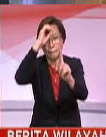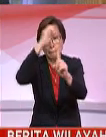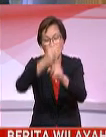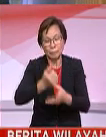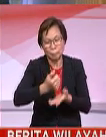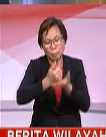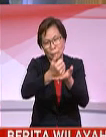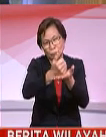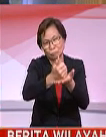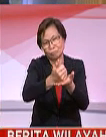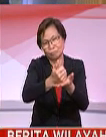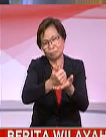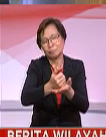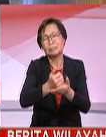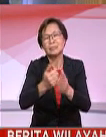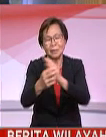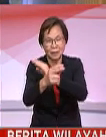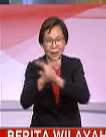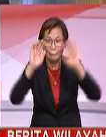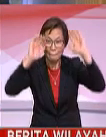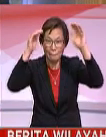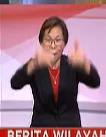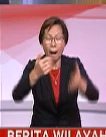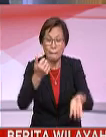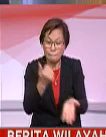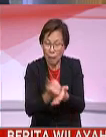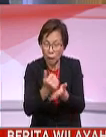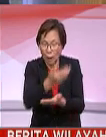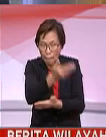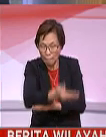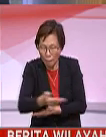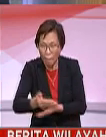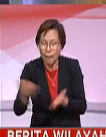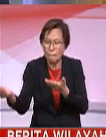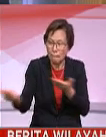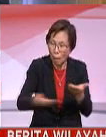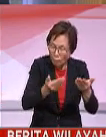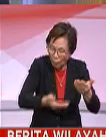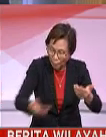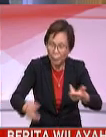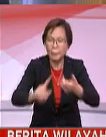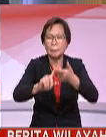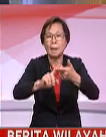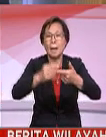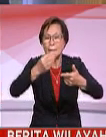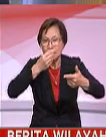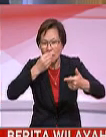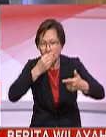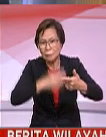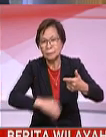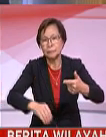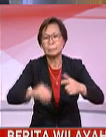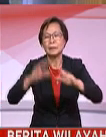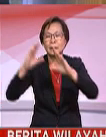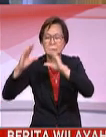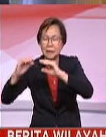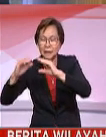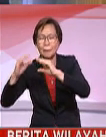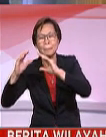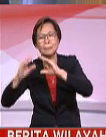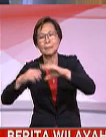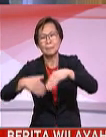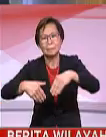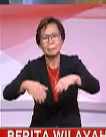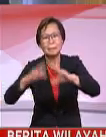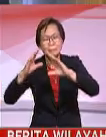ke negeri itu. Antara bantuan yang dibawa adalah barangan keperluan harian seperti makanan, tilam, bantal